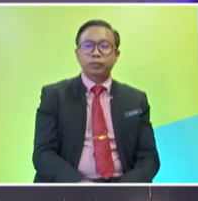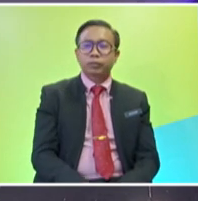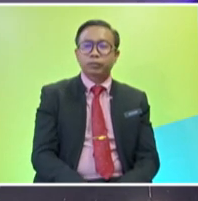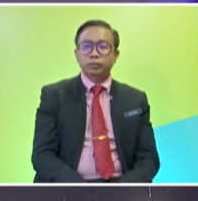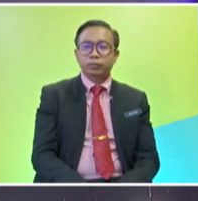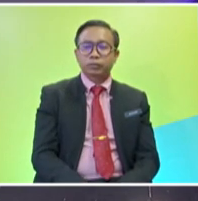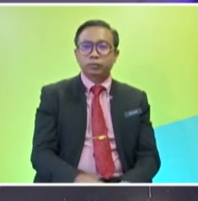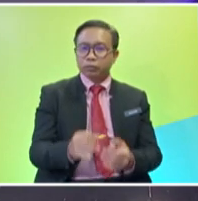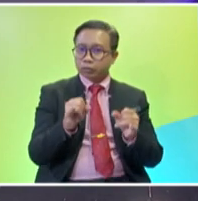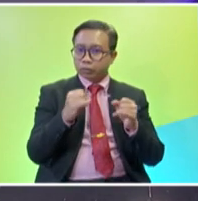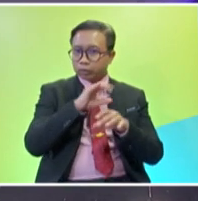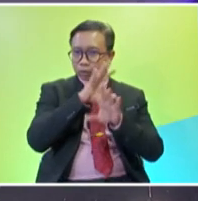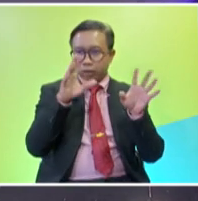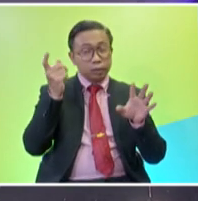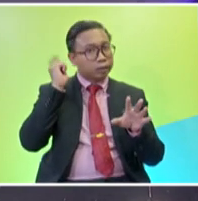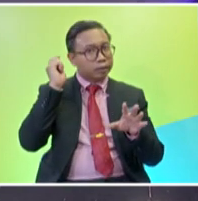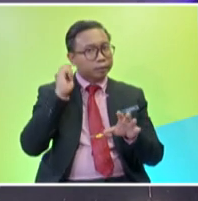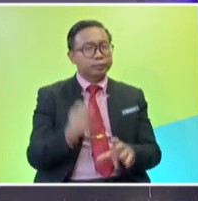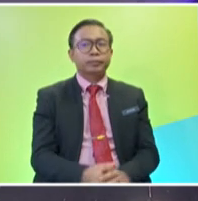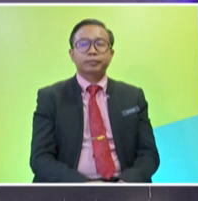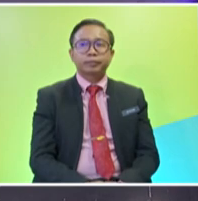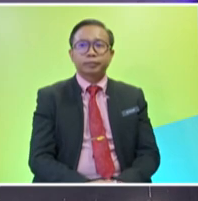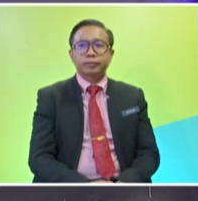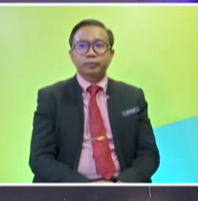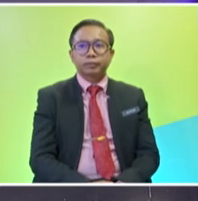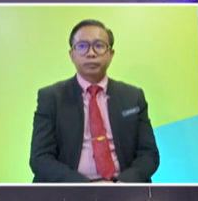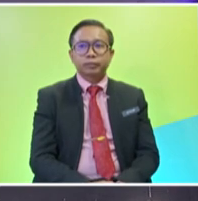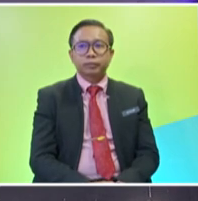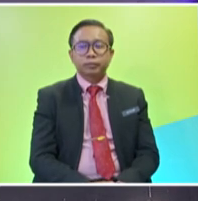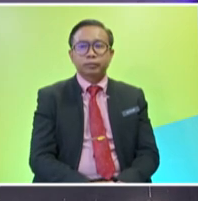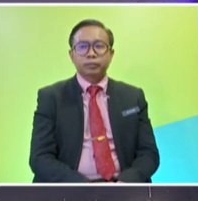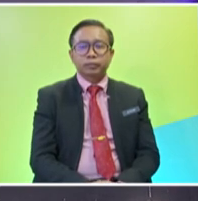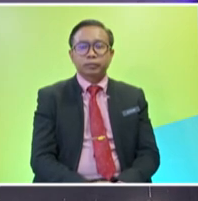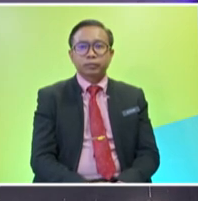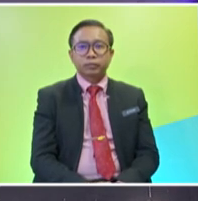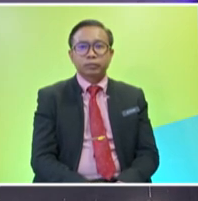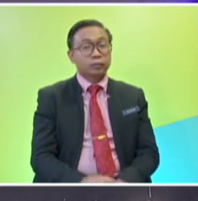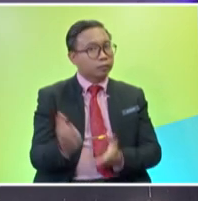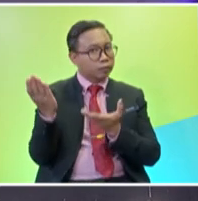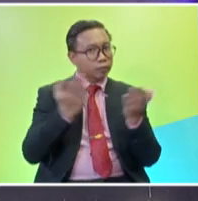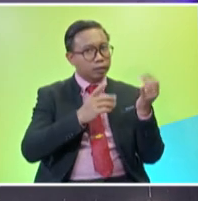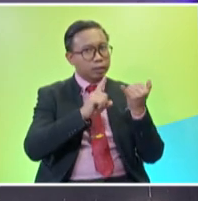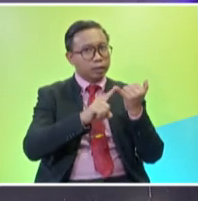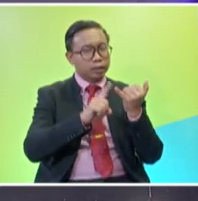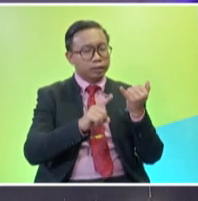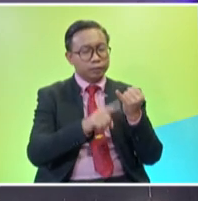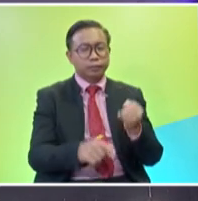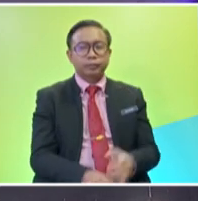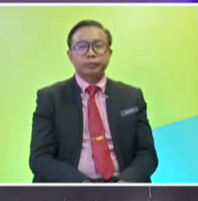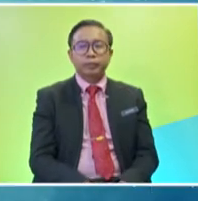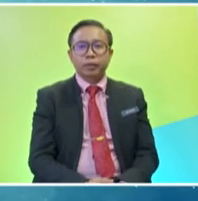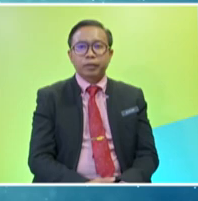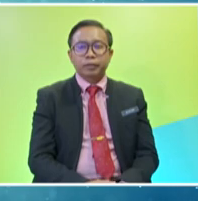konifer yang dijelaskan oleh Nurin tadi oke yang terakhir rabiato silakan rabiato silakan Rabiatul